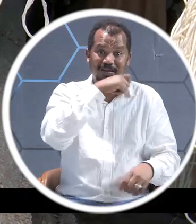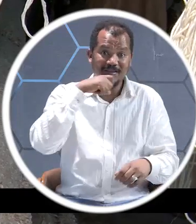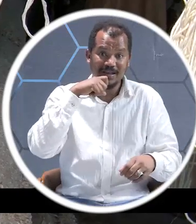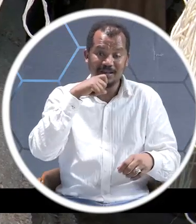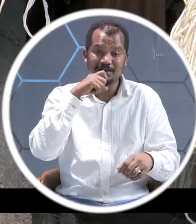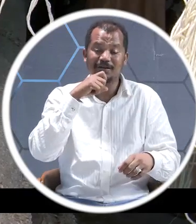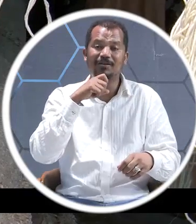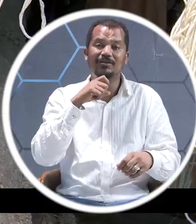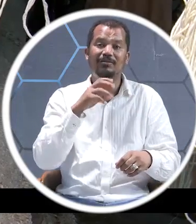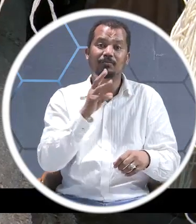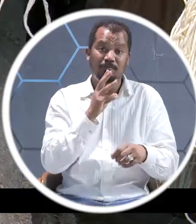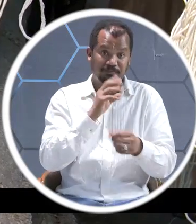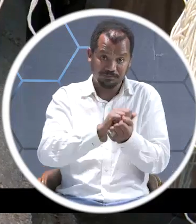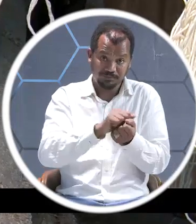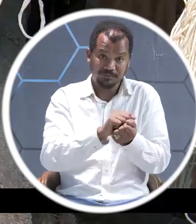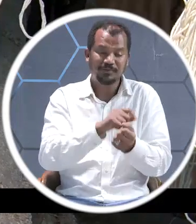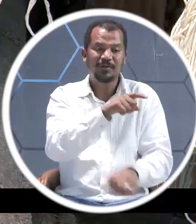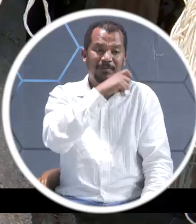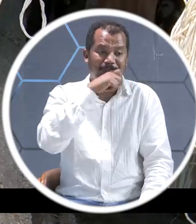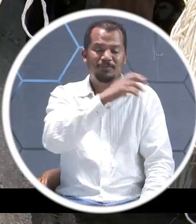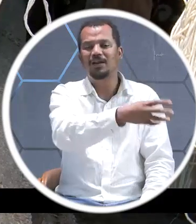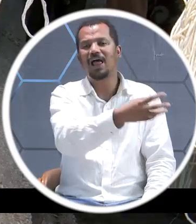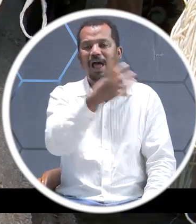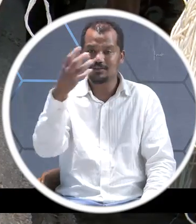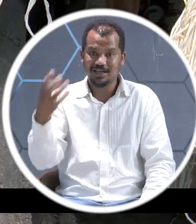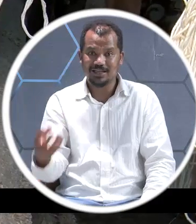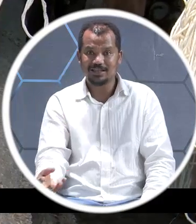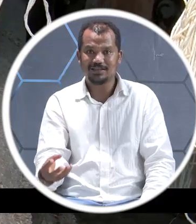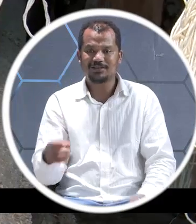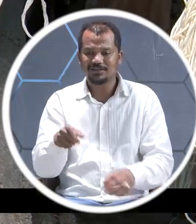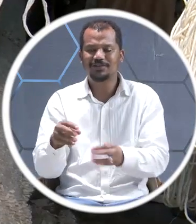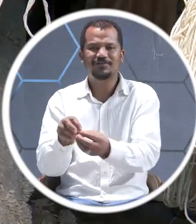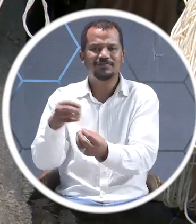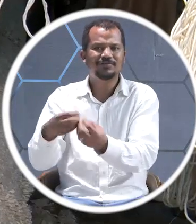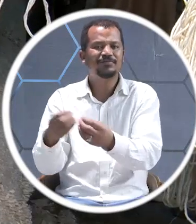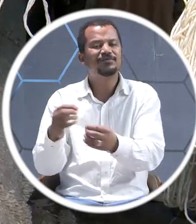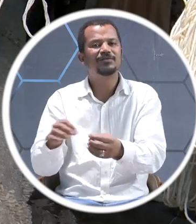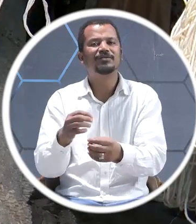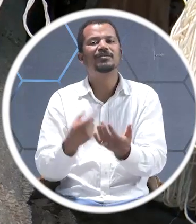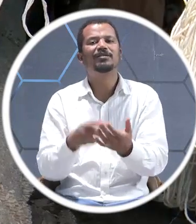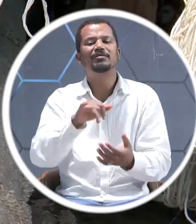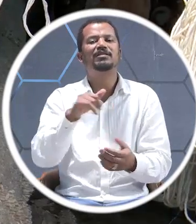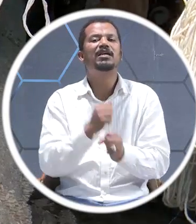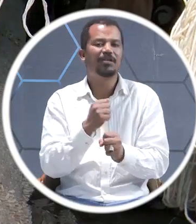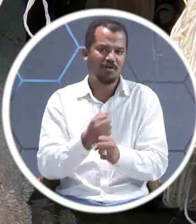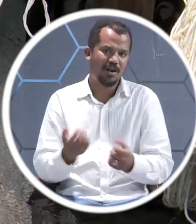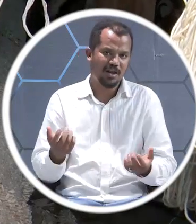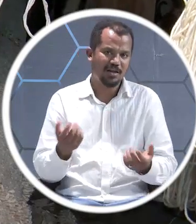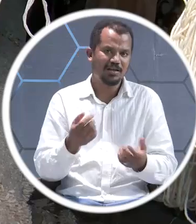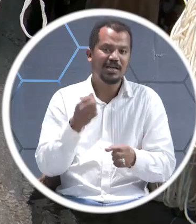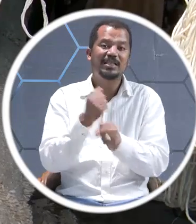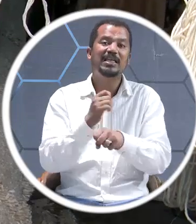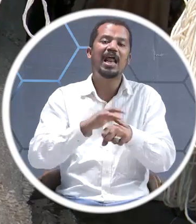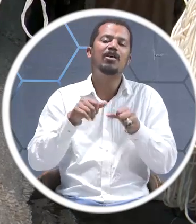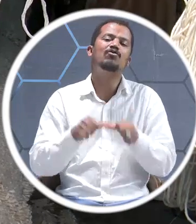በላርጎ በወሞን የሚታጠበው ያ ተደረቀ በኋላ ምትን ደግሞ እንደገና እናኮቧለን። እንደዚህ እናኮቧለን። ታኮብነው